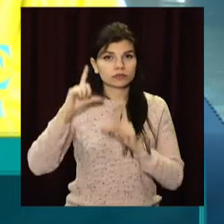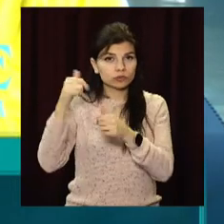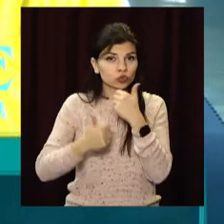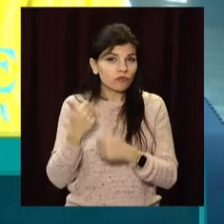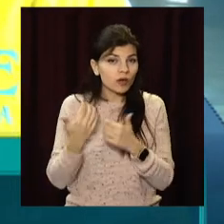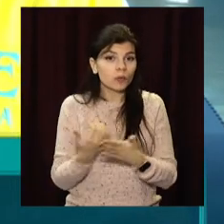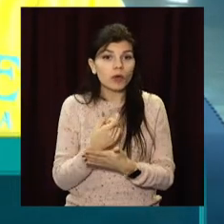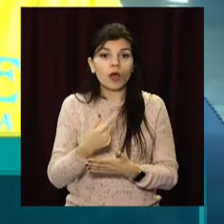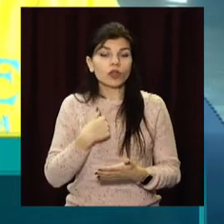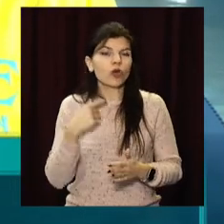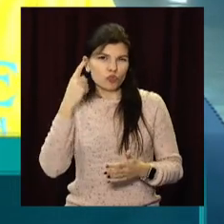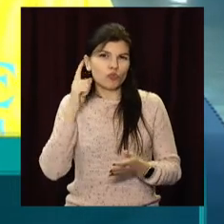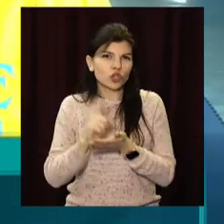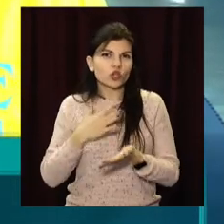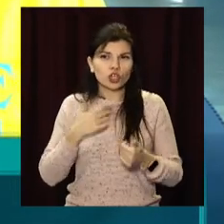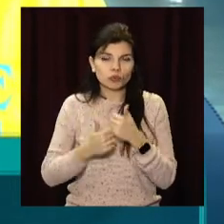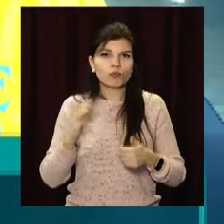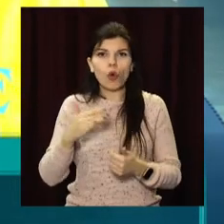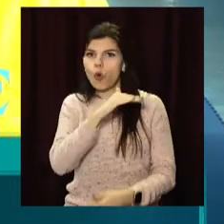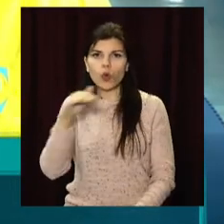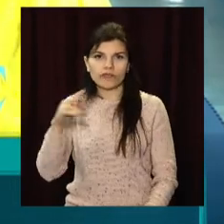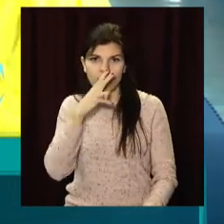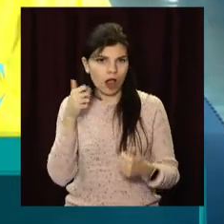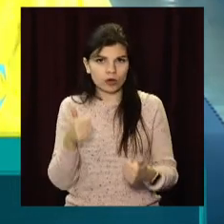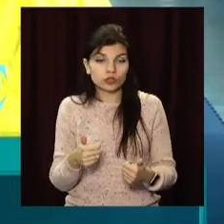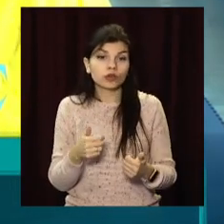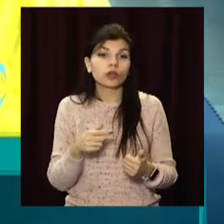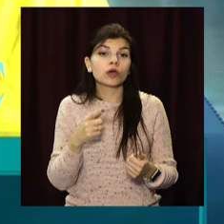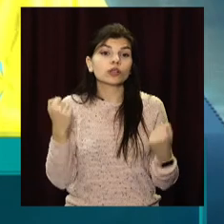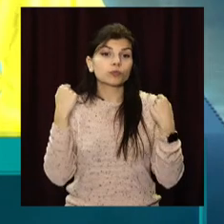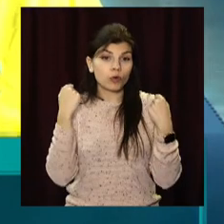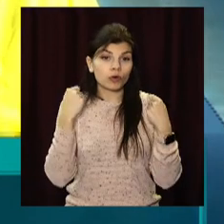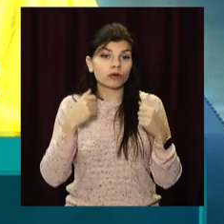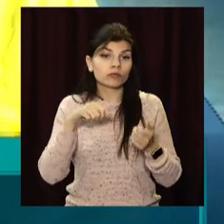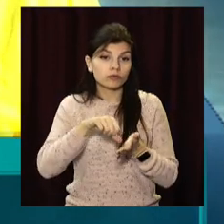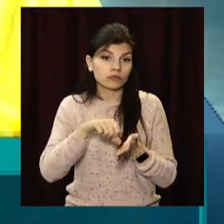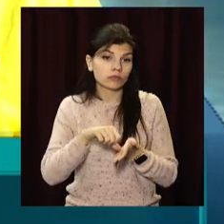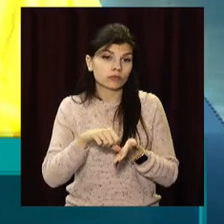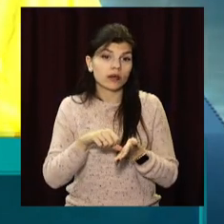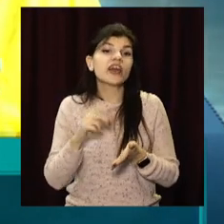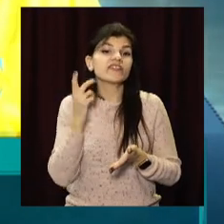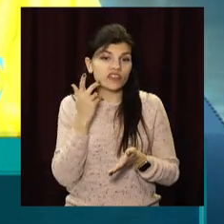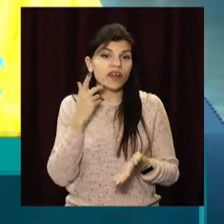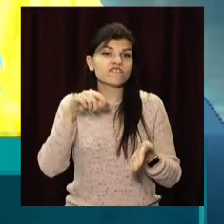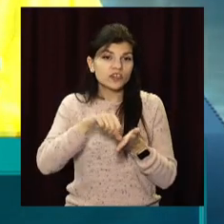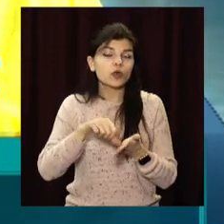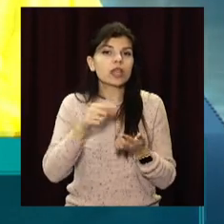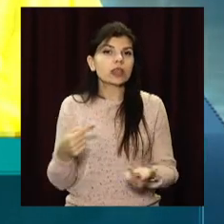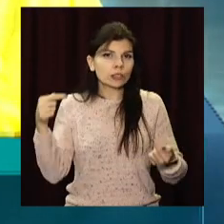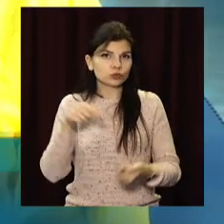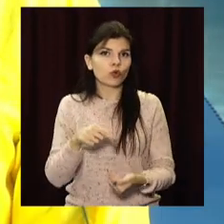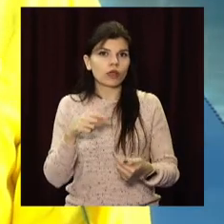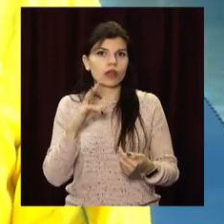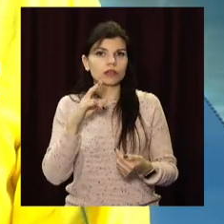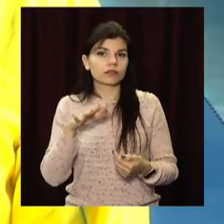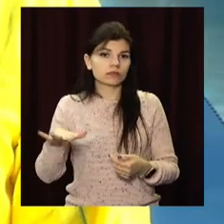будут представлены на уровне, отстоят честь нашего города. Ну и спортсмены сборной команды области, конечно же, всегда выступают достойно на национальном